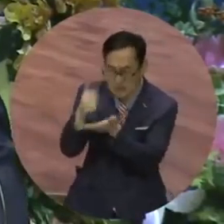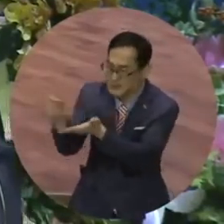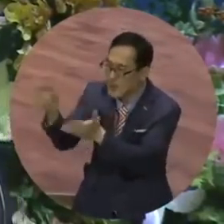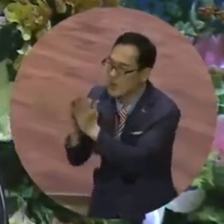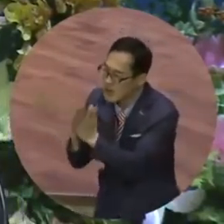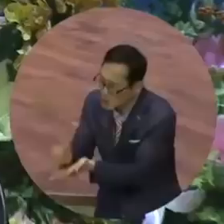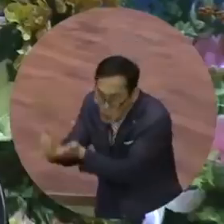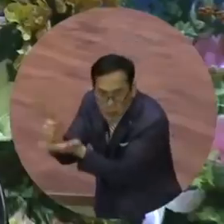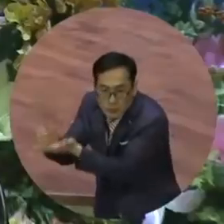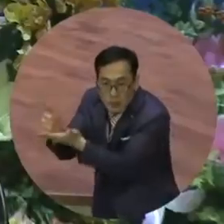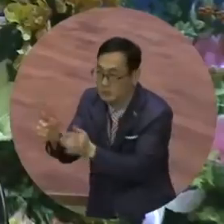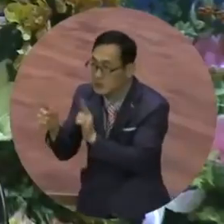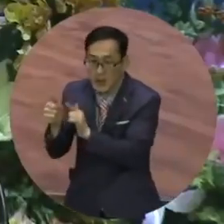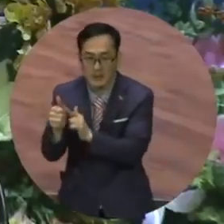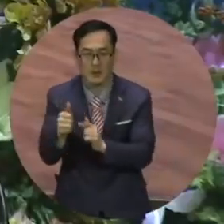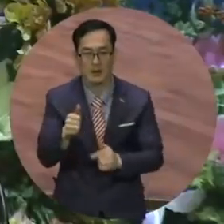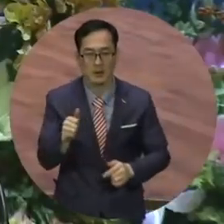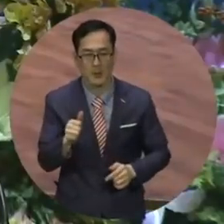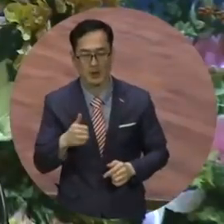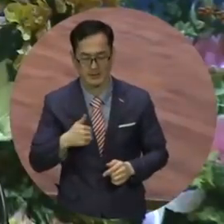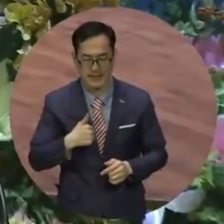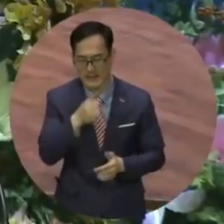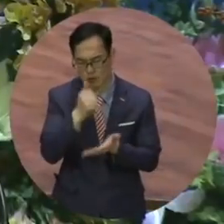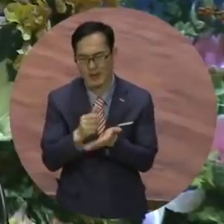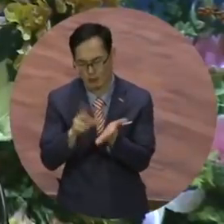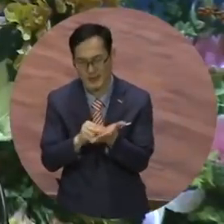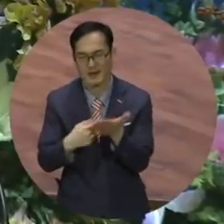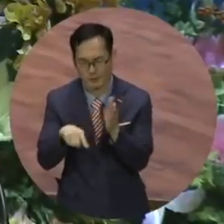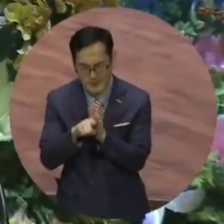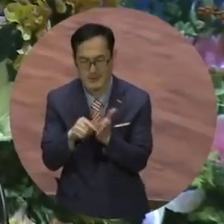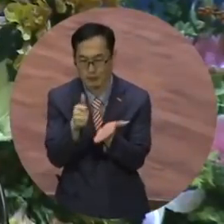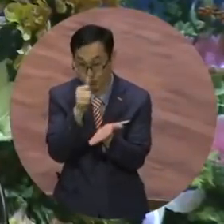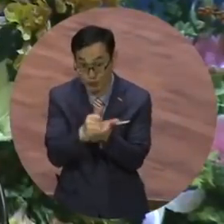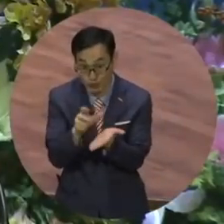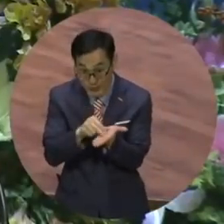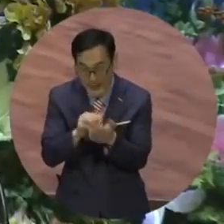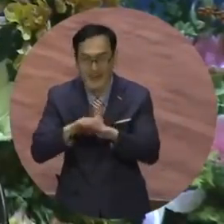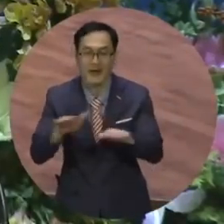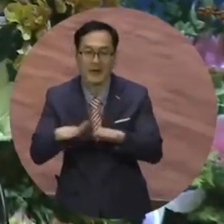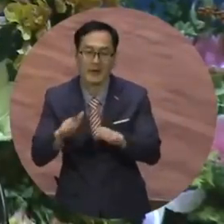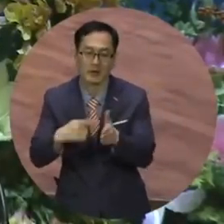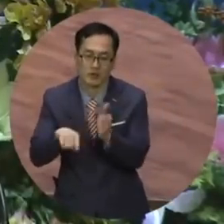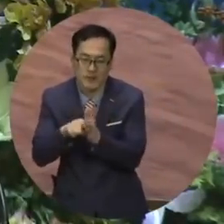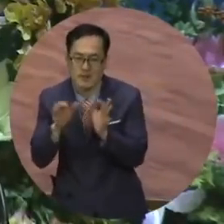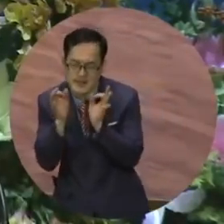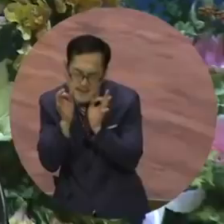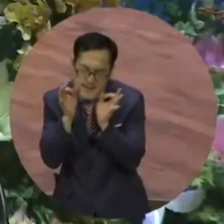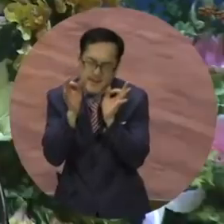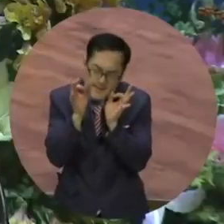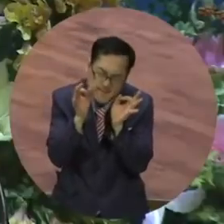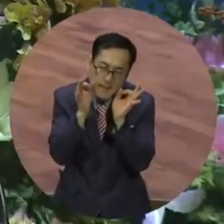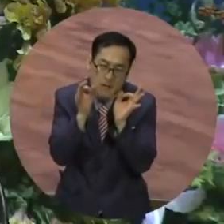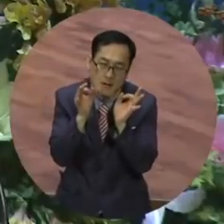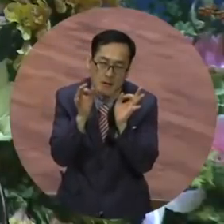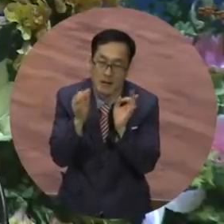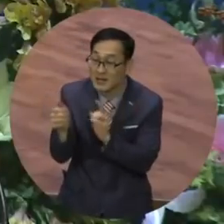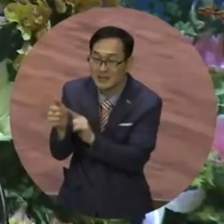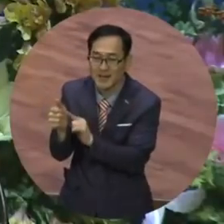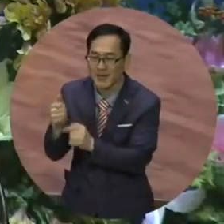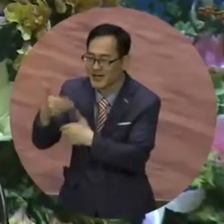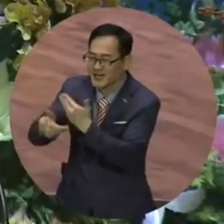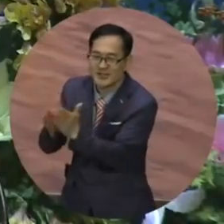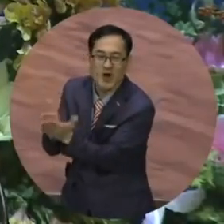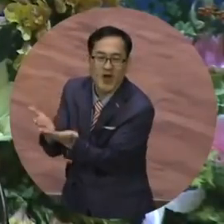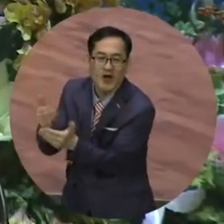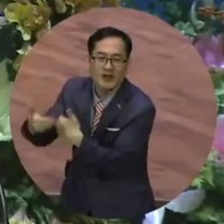제 문제 해결해 보려고 그렇게 노력했는데 심지어 그분은 성경도 다섯 번이나 통독했다 그래. 여러 학원도